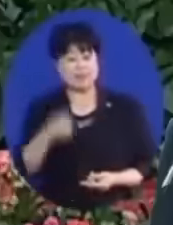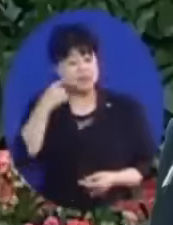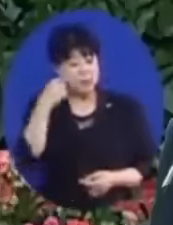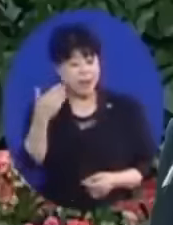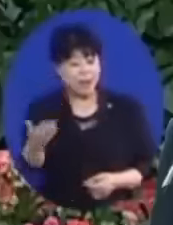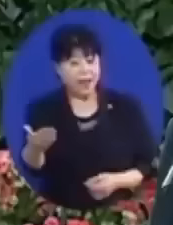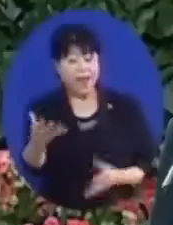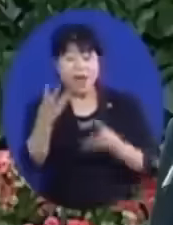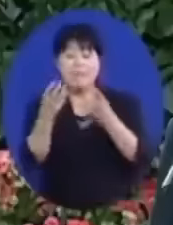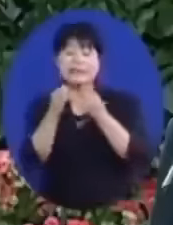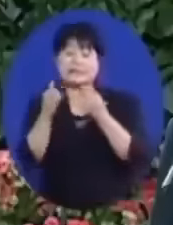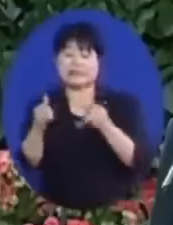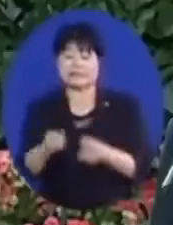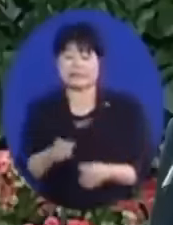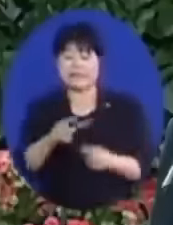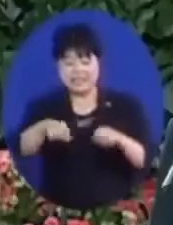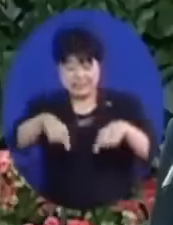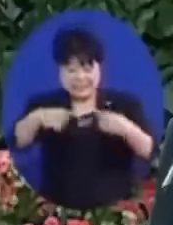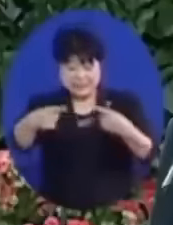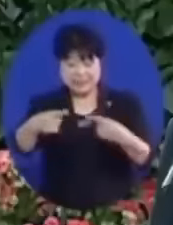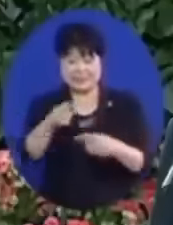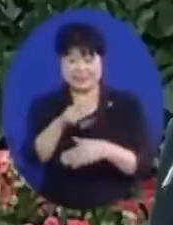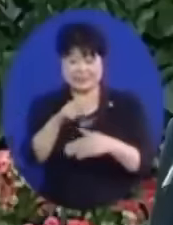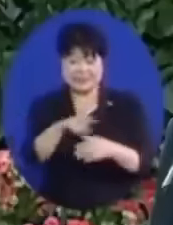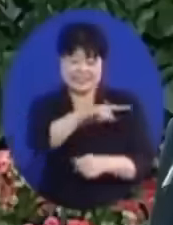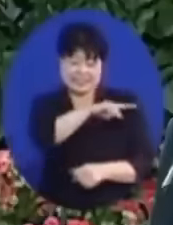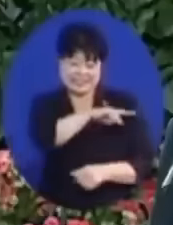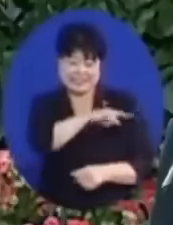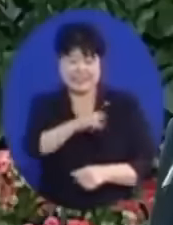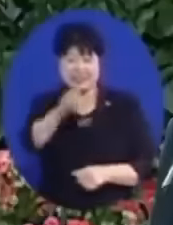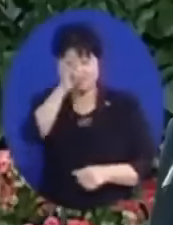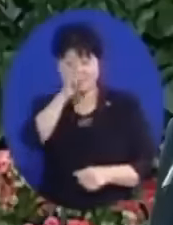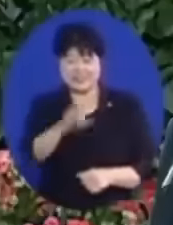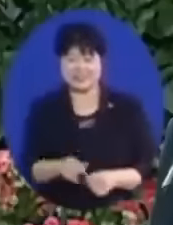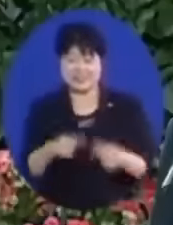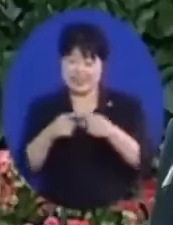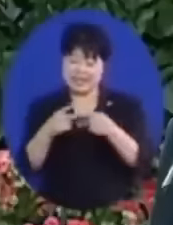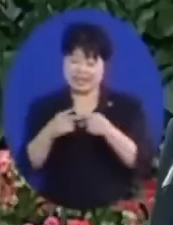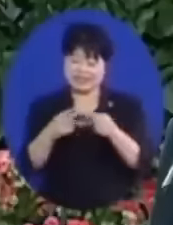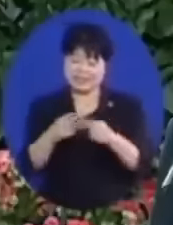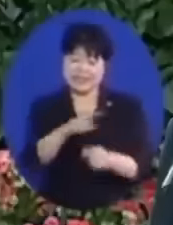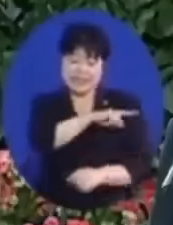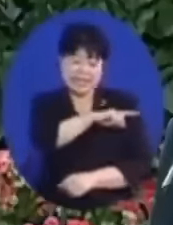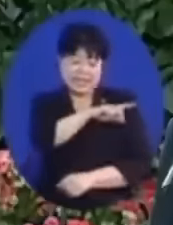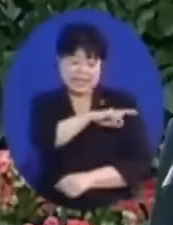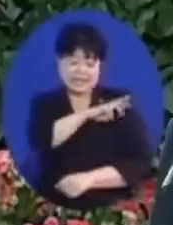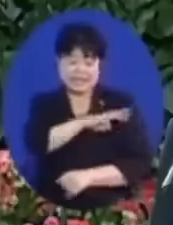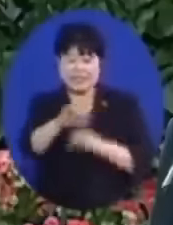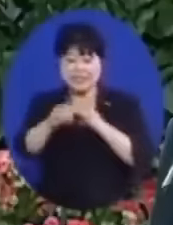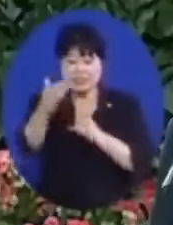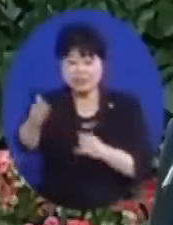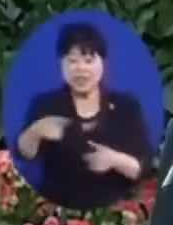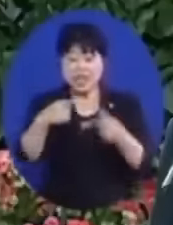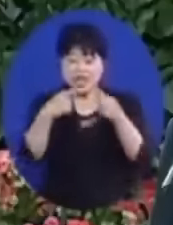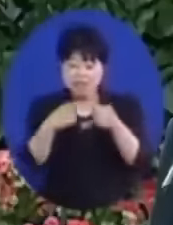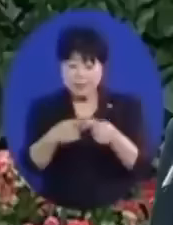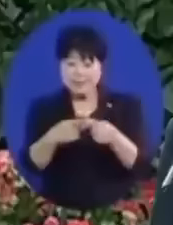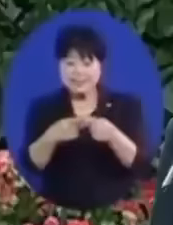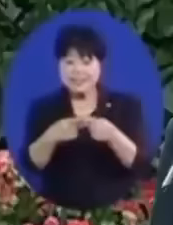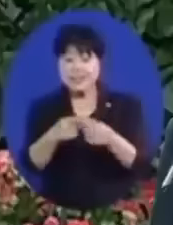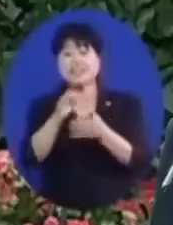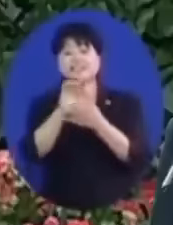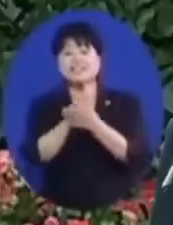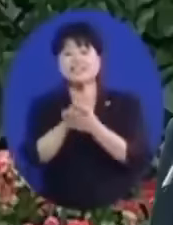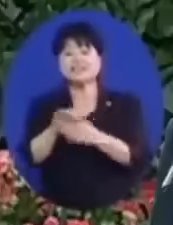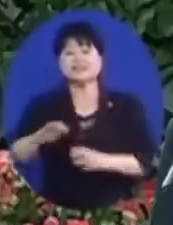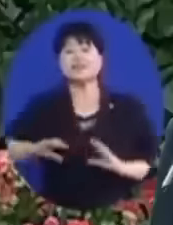합니다. 많은 사람들이 참가했는데 그 가운데 가장 우수한 것 세 가지를 뽑아서 상을 주었습니다. 첫 번째로는